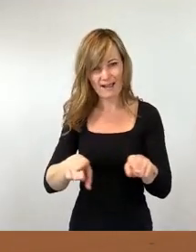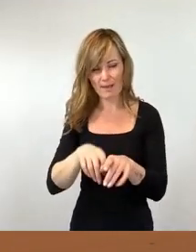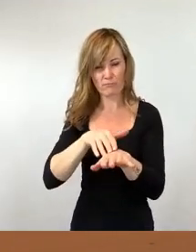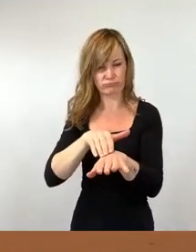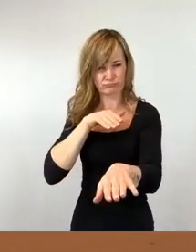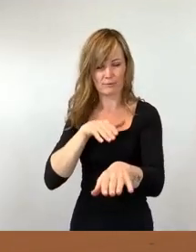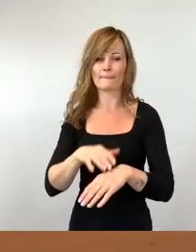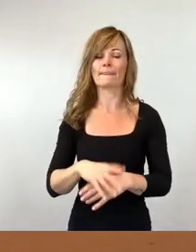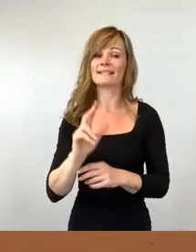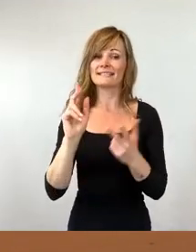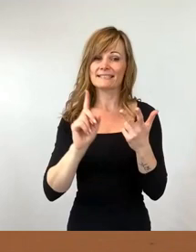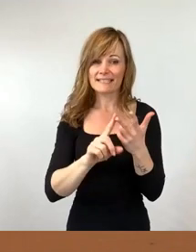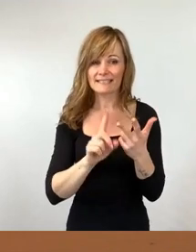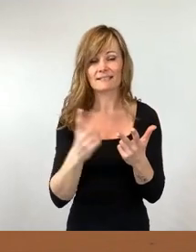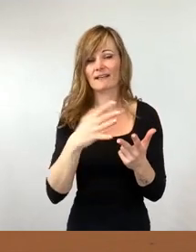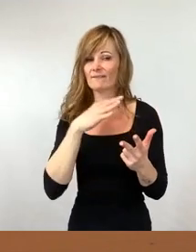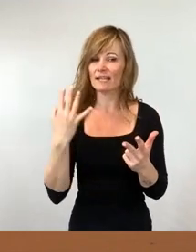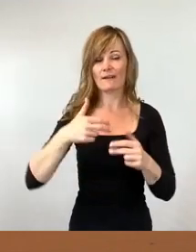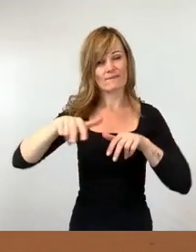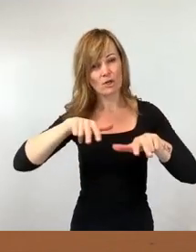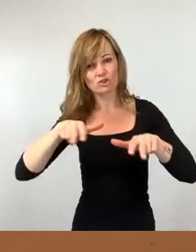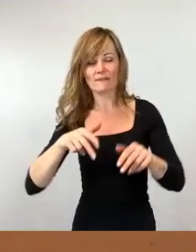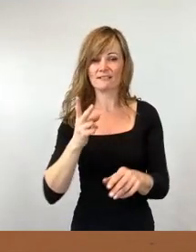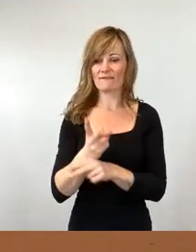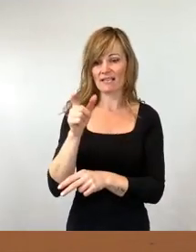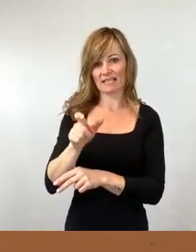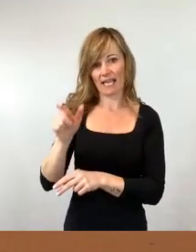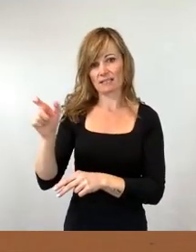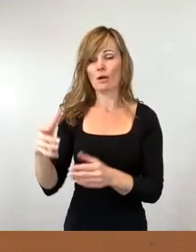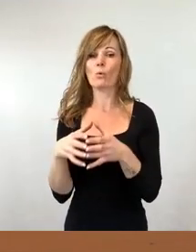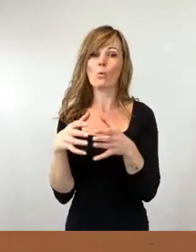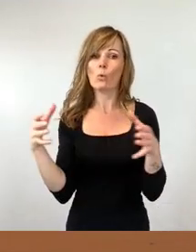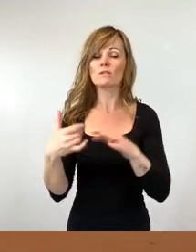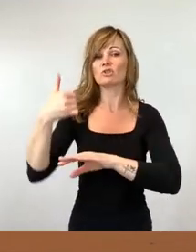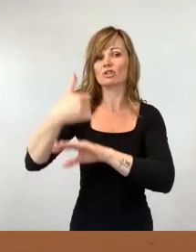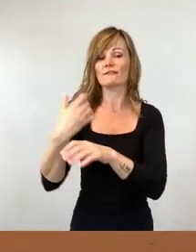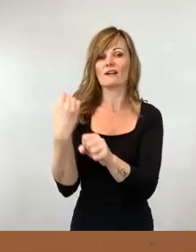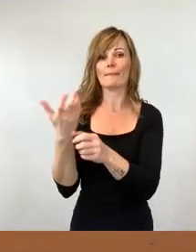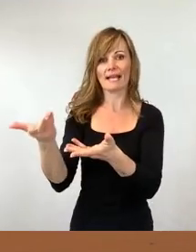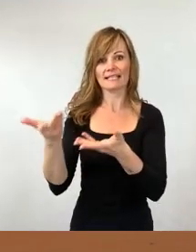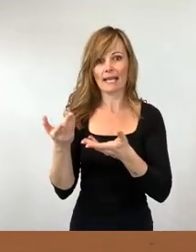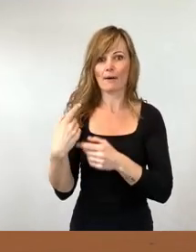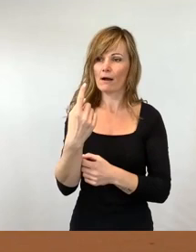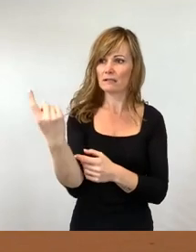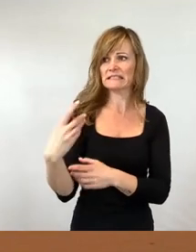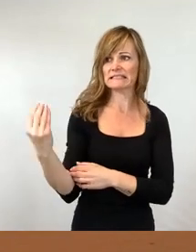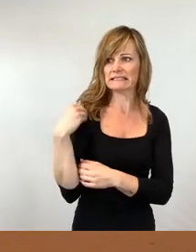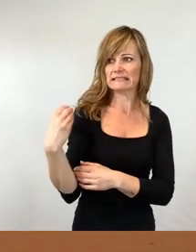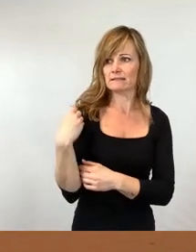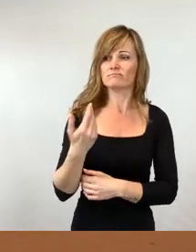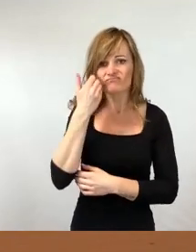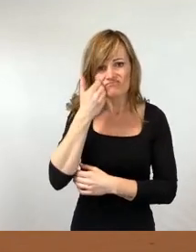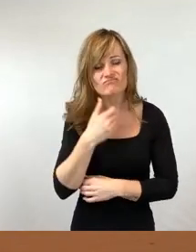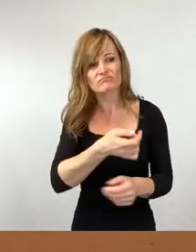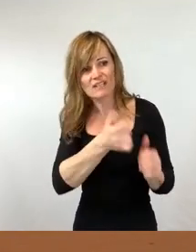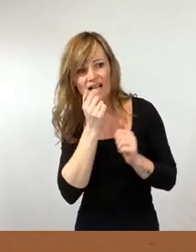zahlreiche Wirtschaftsvertreterinnen und Wirtschaftsvertreter und große Arbeitgeber sich hilfesuchend an uns wenden, dann tun wir alle gut daran,